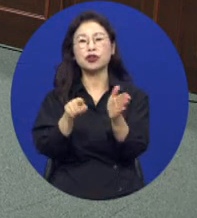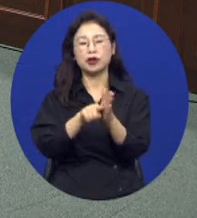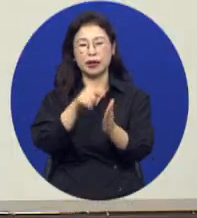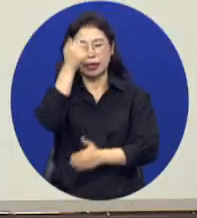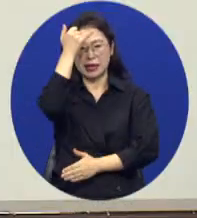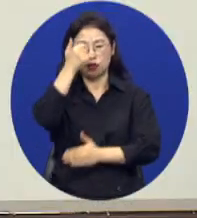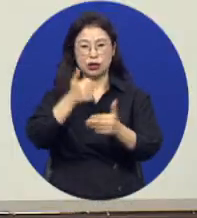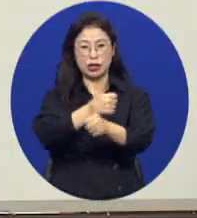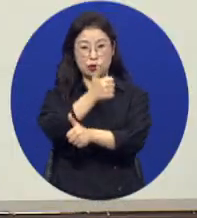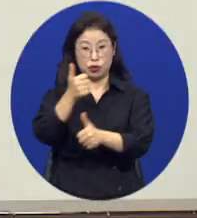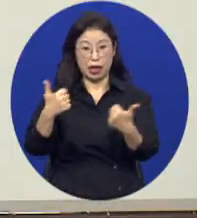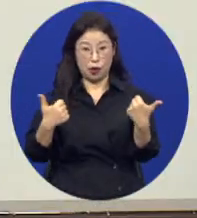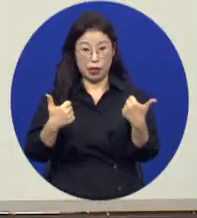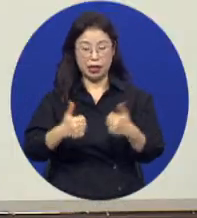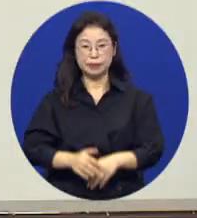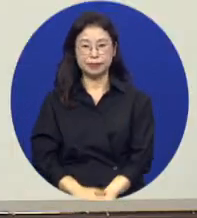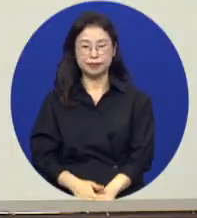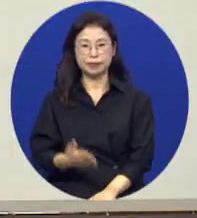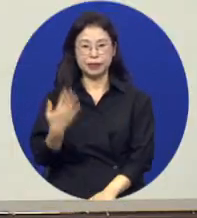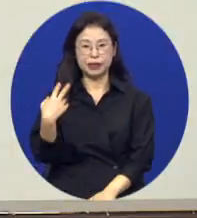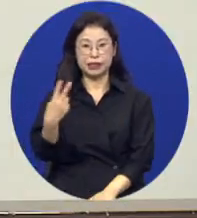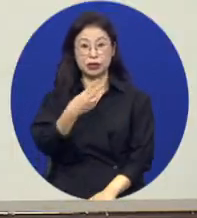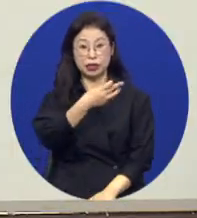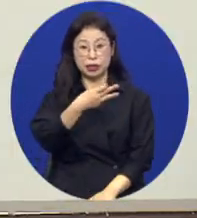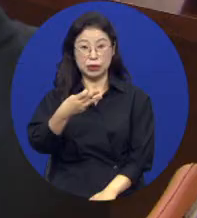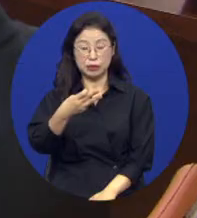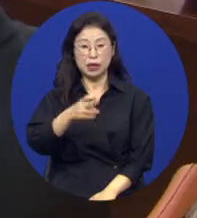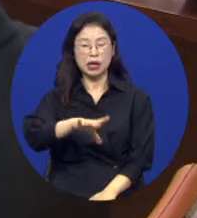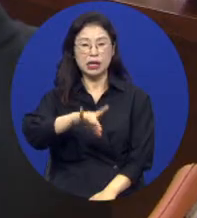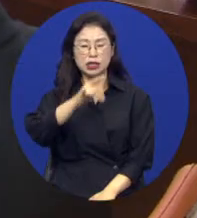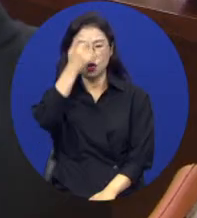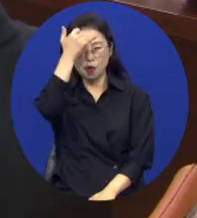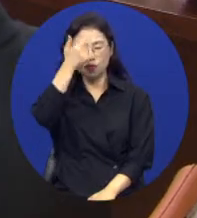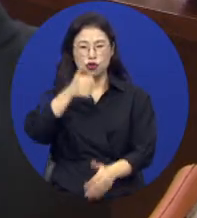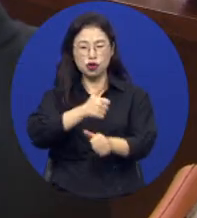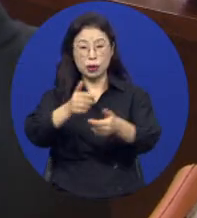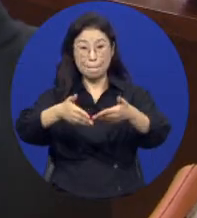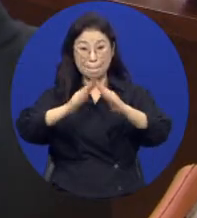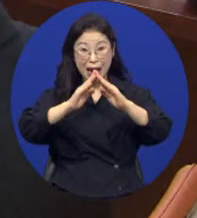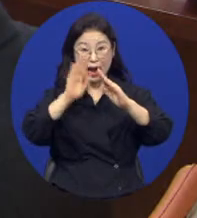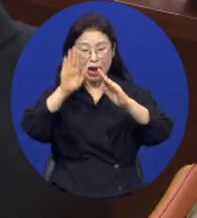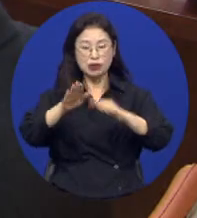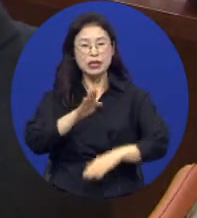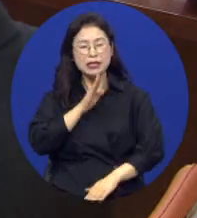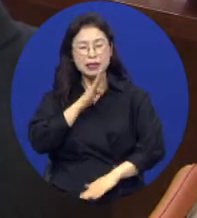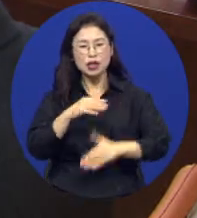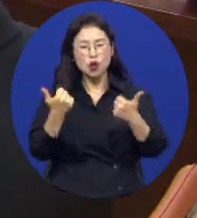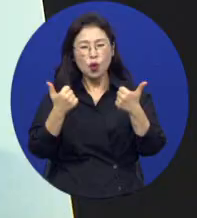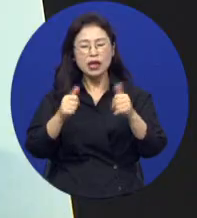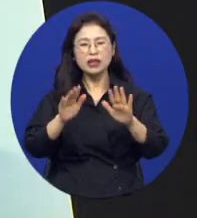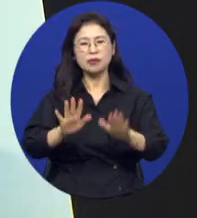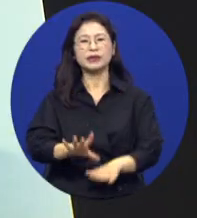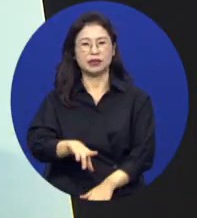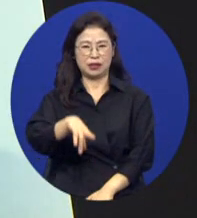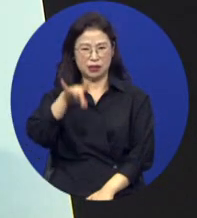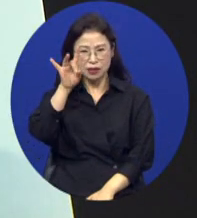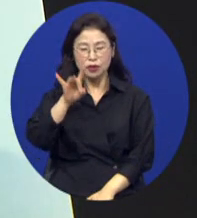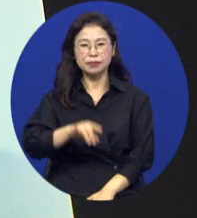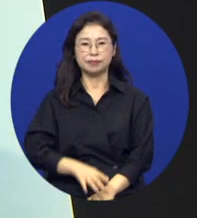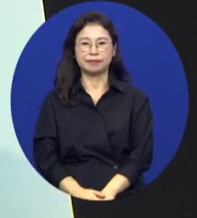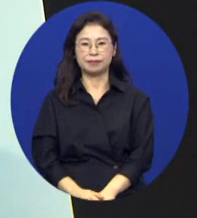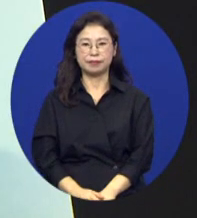윤리특별위원회 지난 2013년 윤리 투기 구성 이후 실제로 열린 것은 이번이